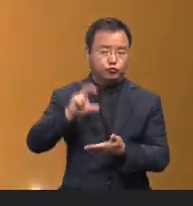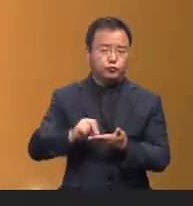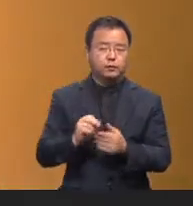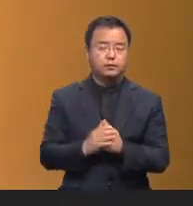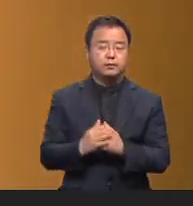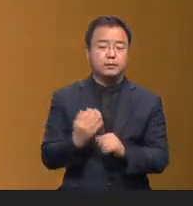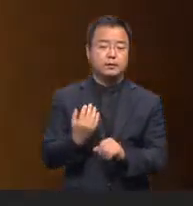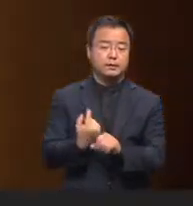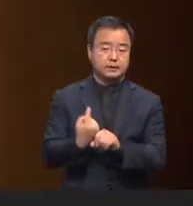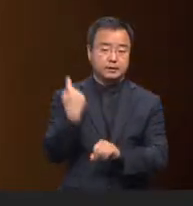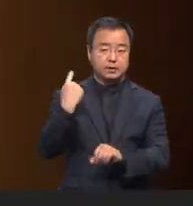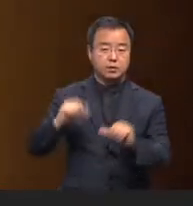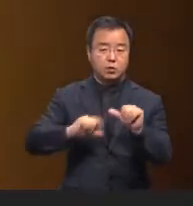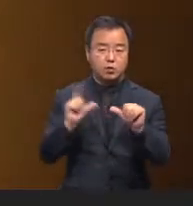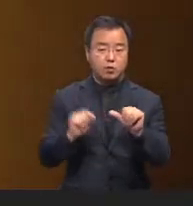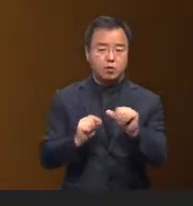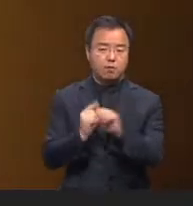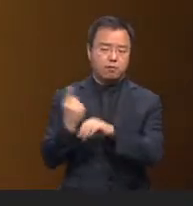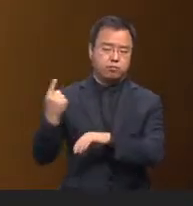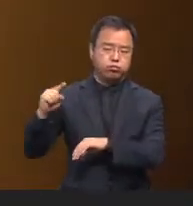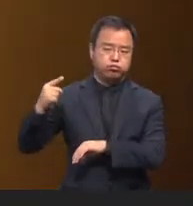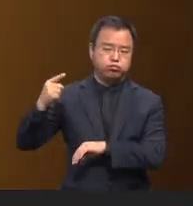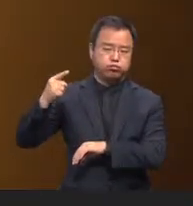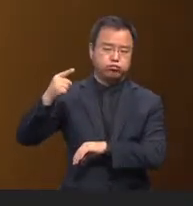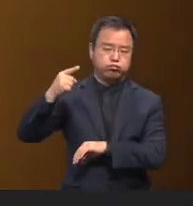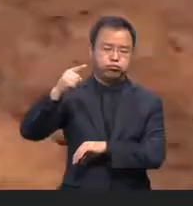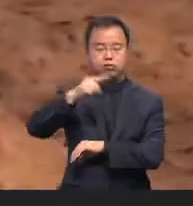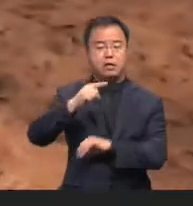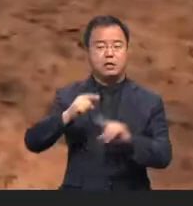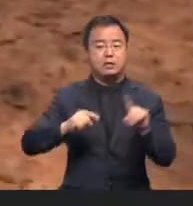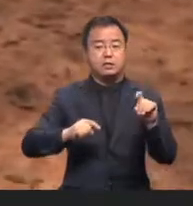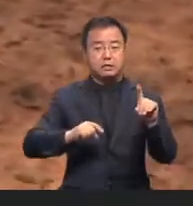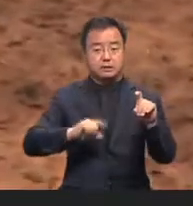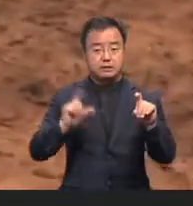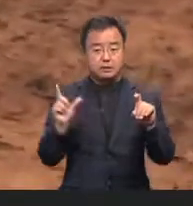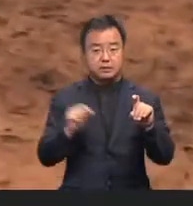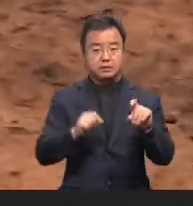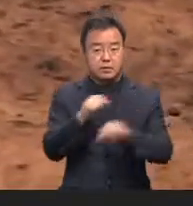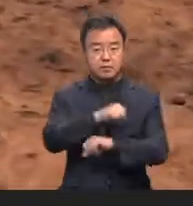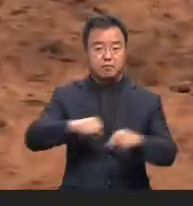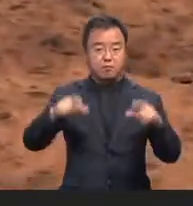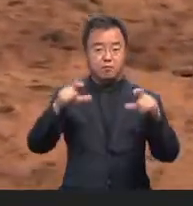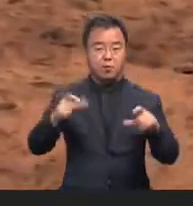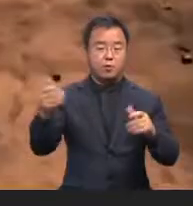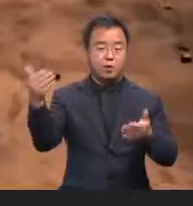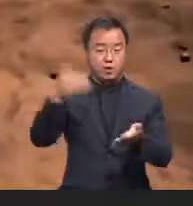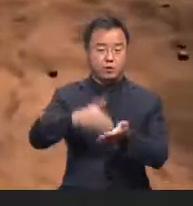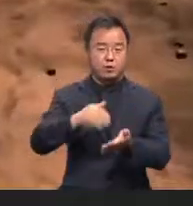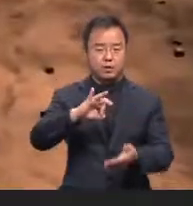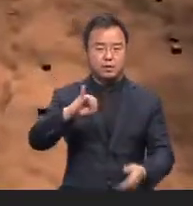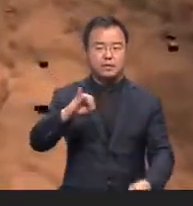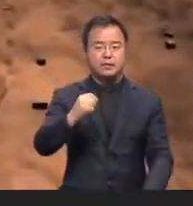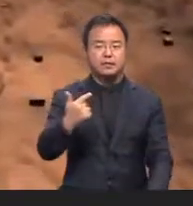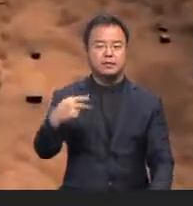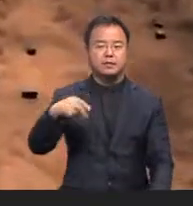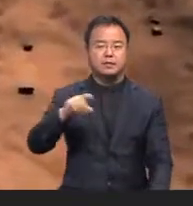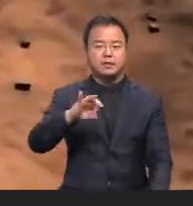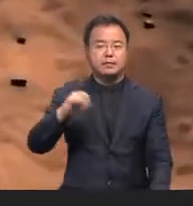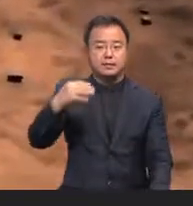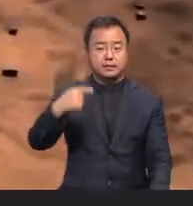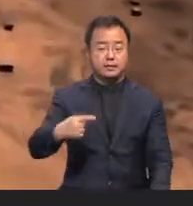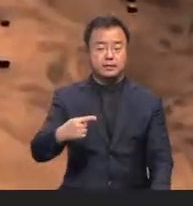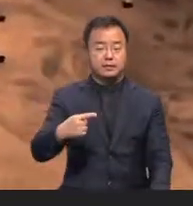작년 5월 화성으로 발사돼 11월 화성 엘리시움 평원에 안착한 인사이트5의 한국인